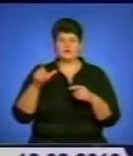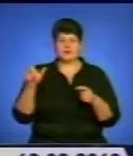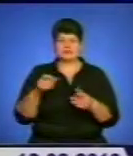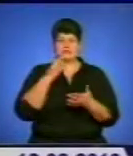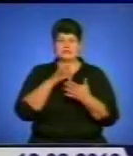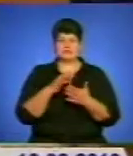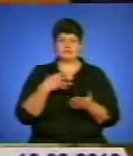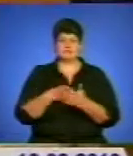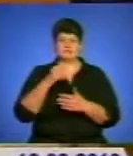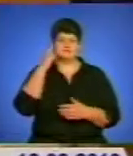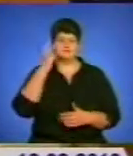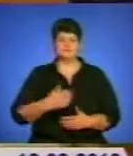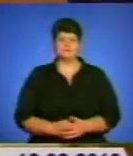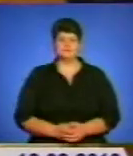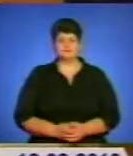позиції.